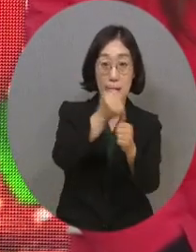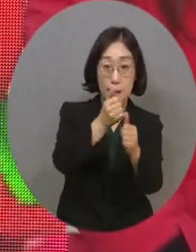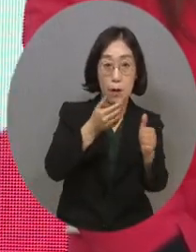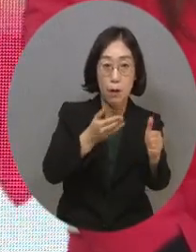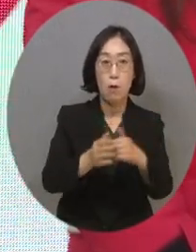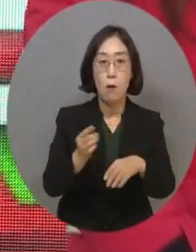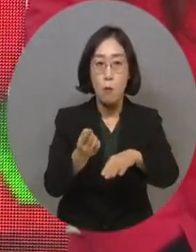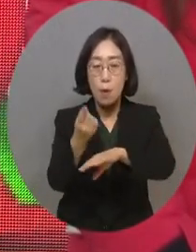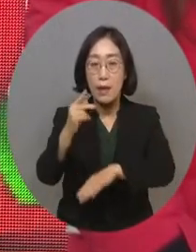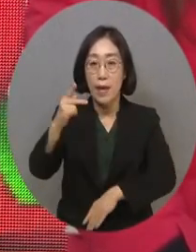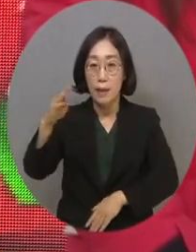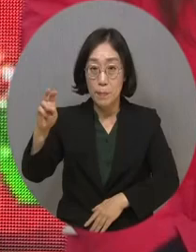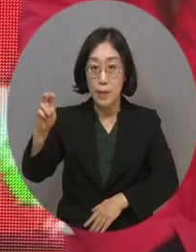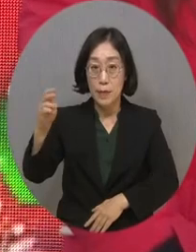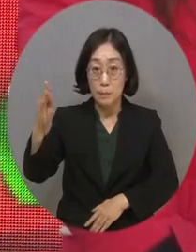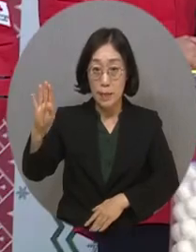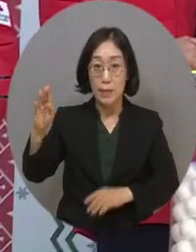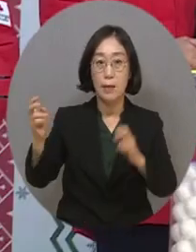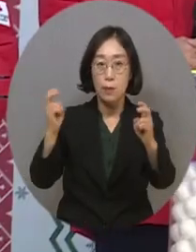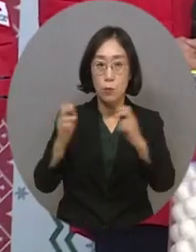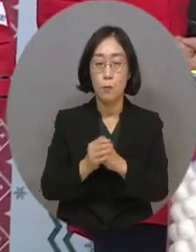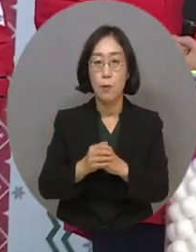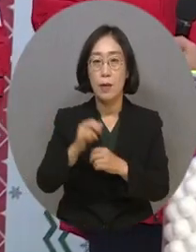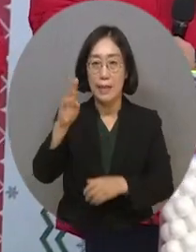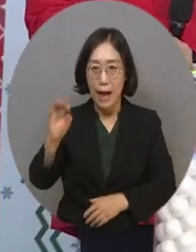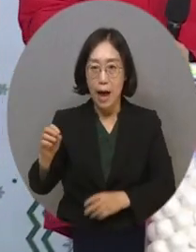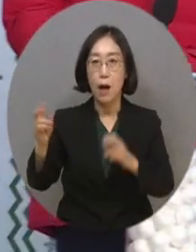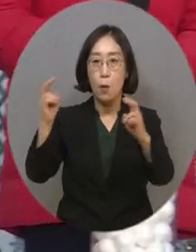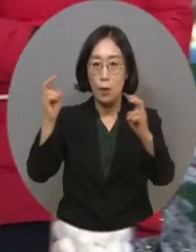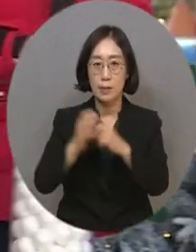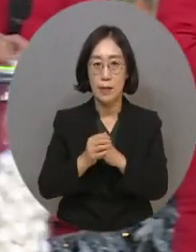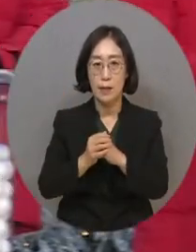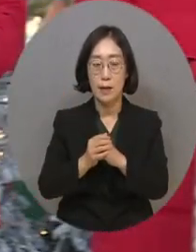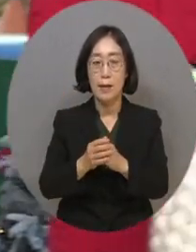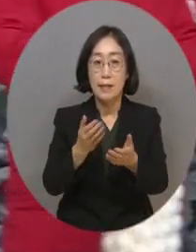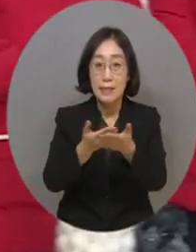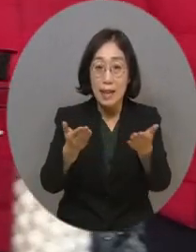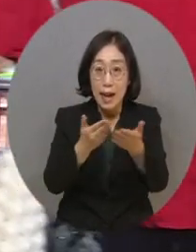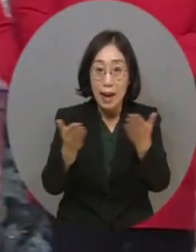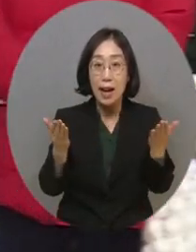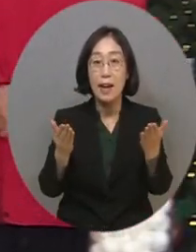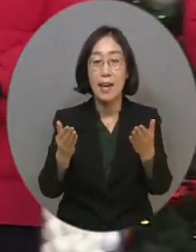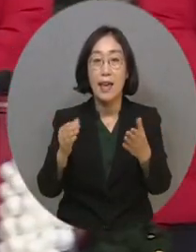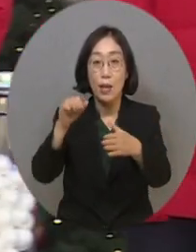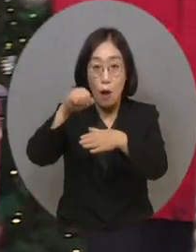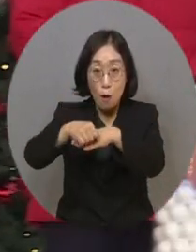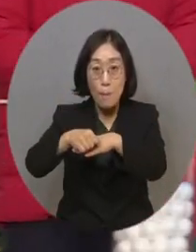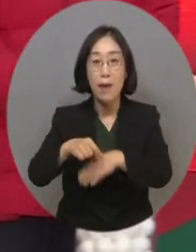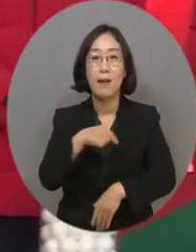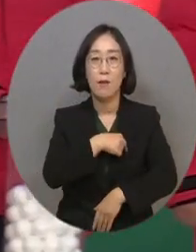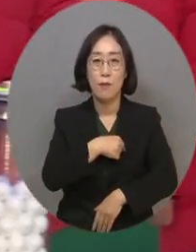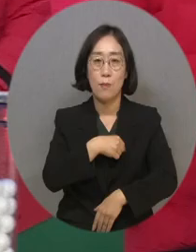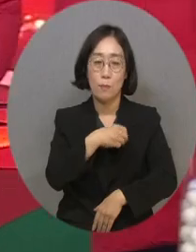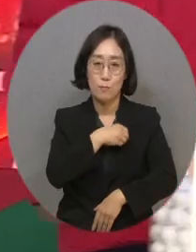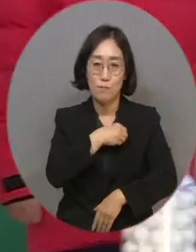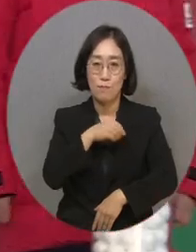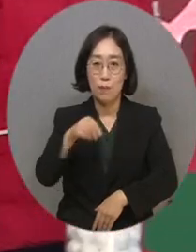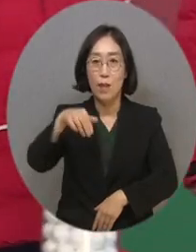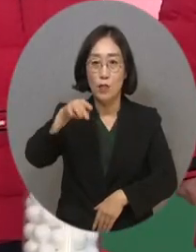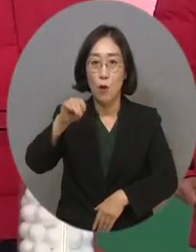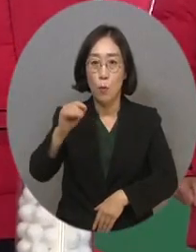대표 KB금융그룹 양종희 회장, 사랑의 열매 아너소사이어티 회원 정보석 배우 등이